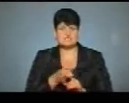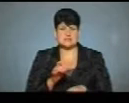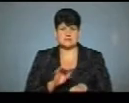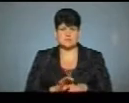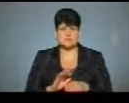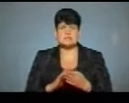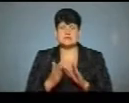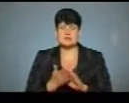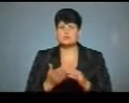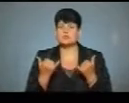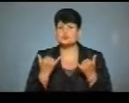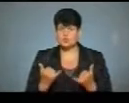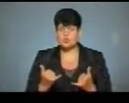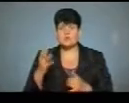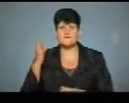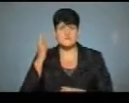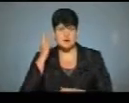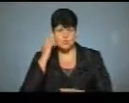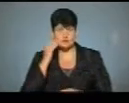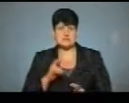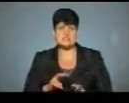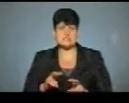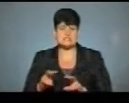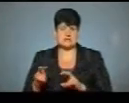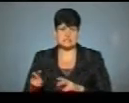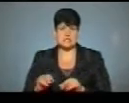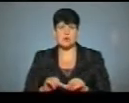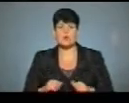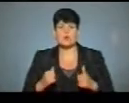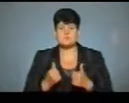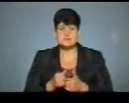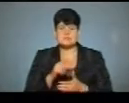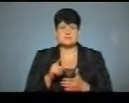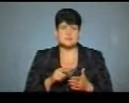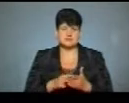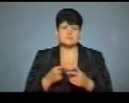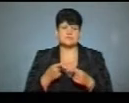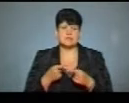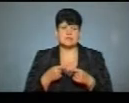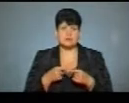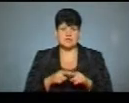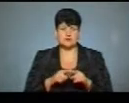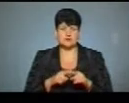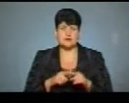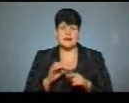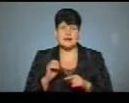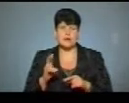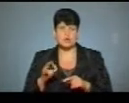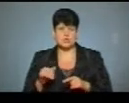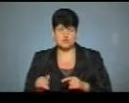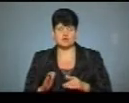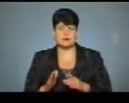Станом на сьогодні, враховуючи засідання комісії з питань техногенно-економічної безпеки, екологічної